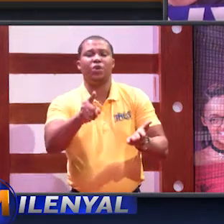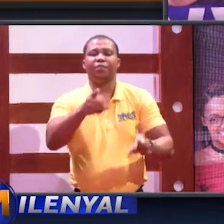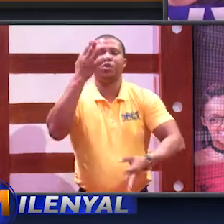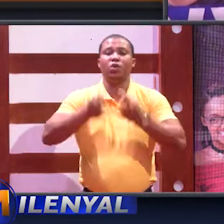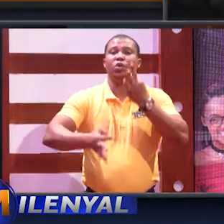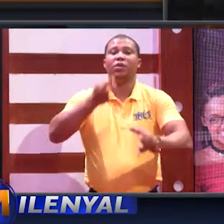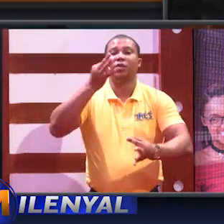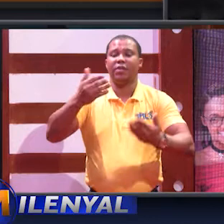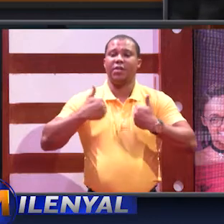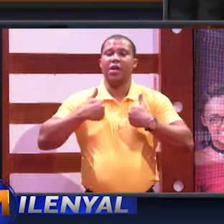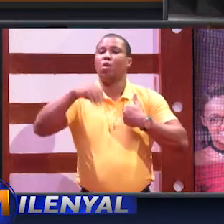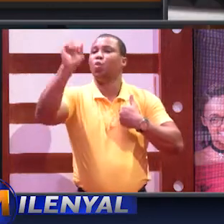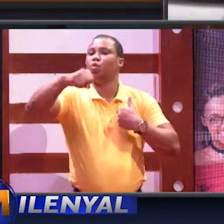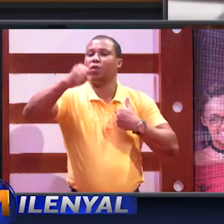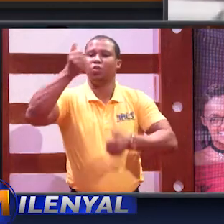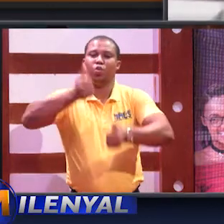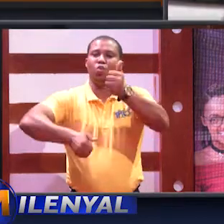Oui ou bien non?